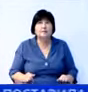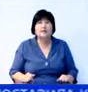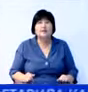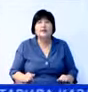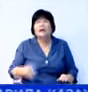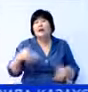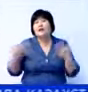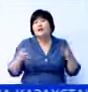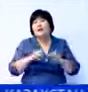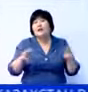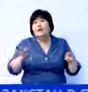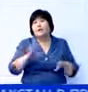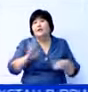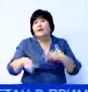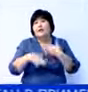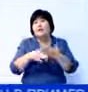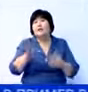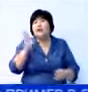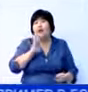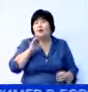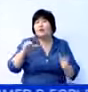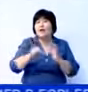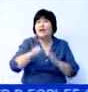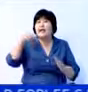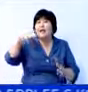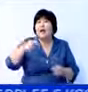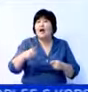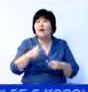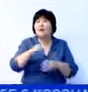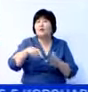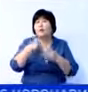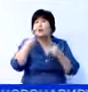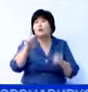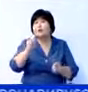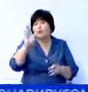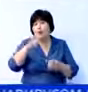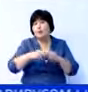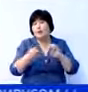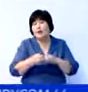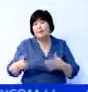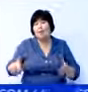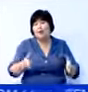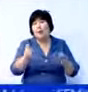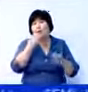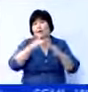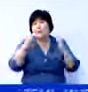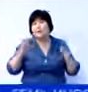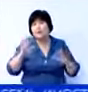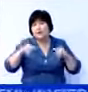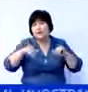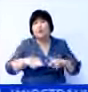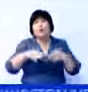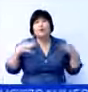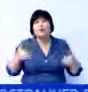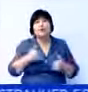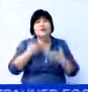Со стороны правительства была поддержка с водой и электроэнергией. Аким города сообщил, что проблема с дорогой до теплицы будет решена. Больше у